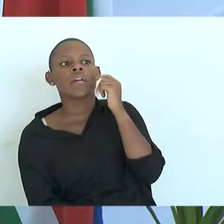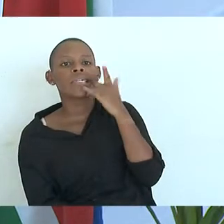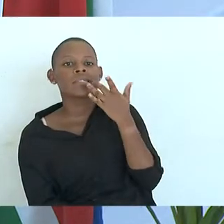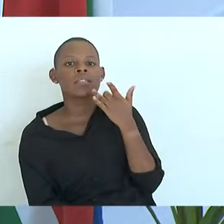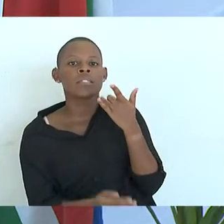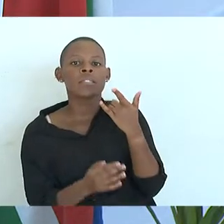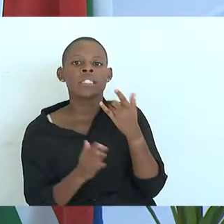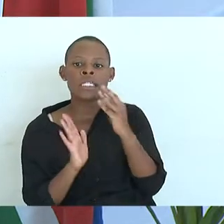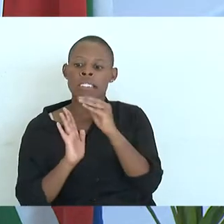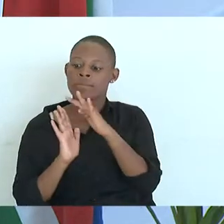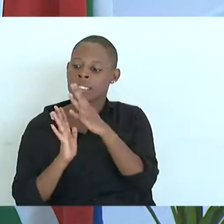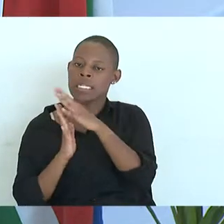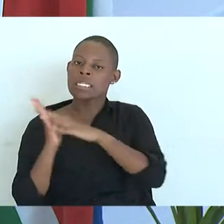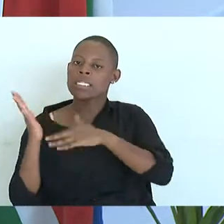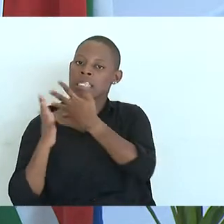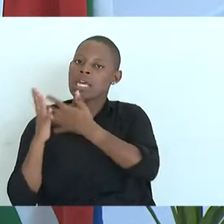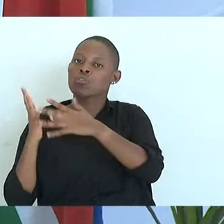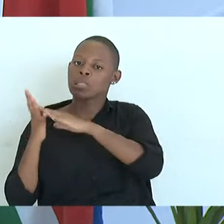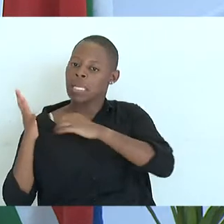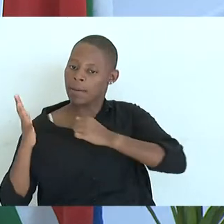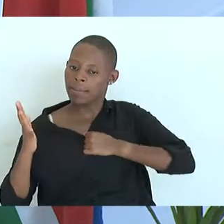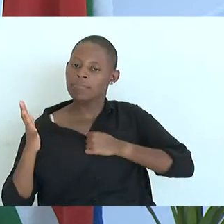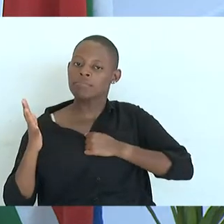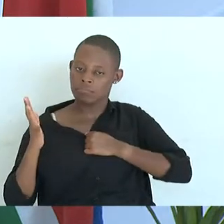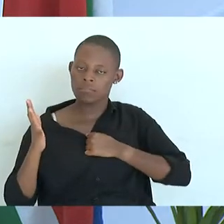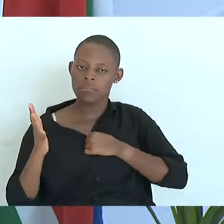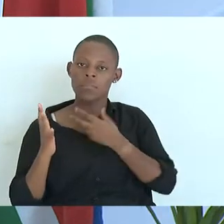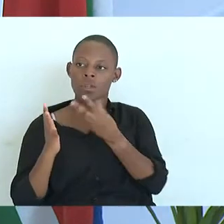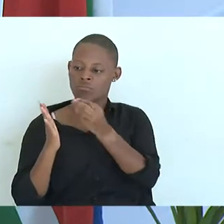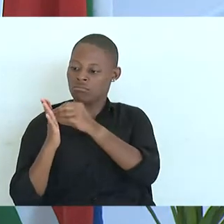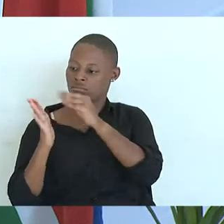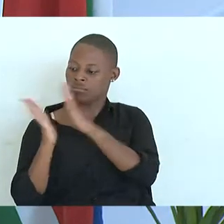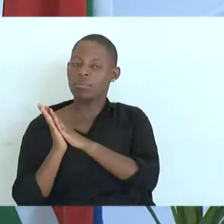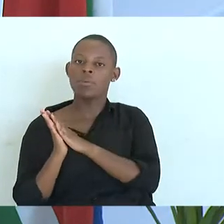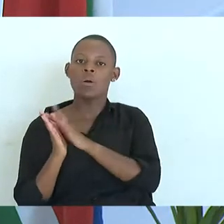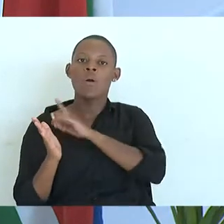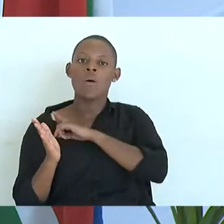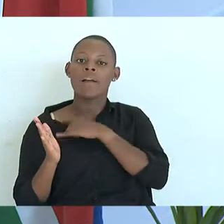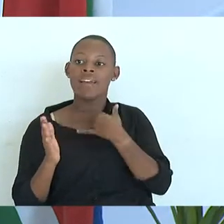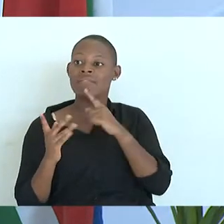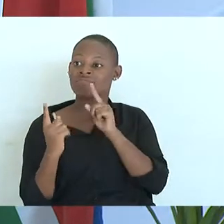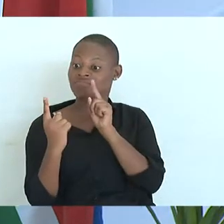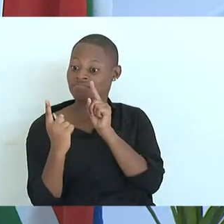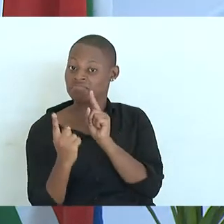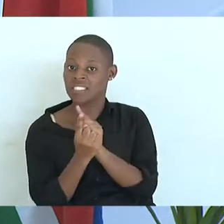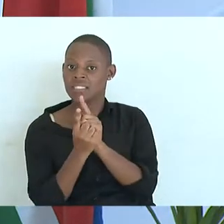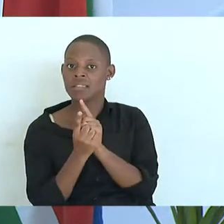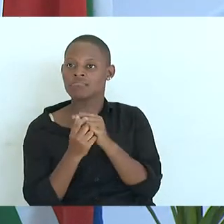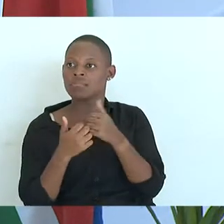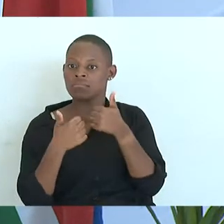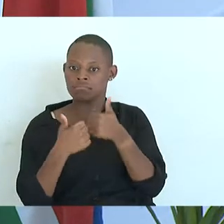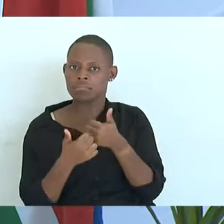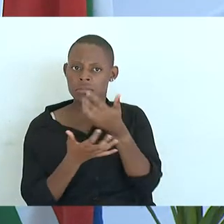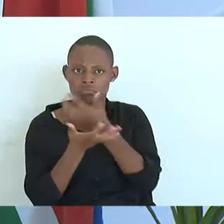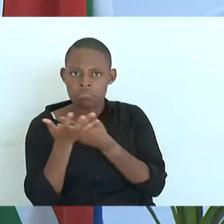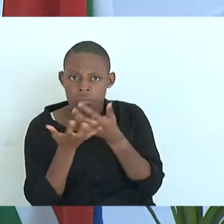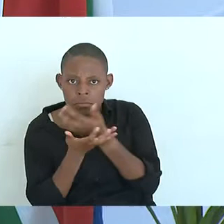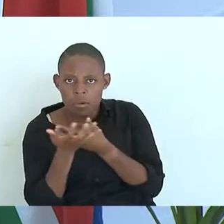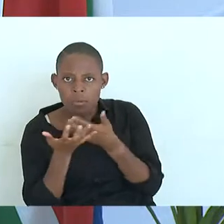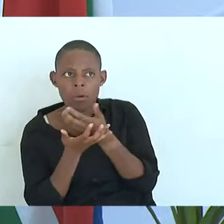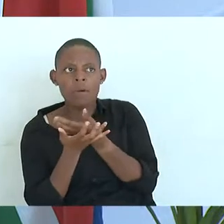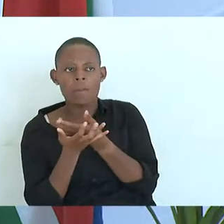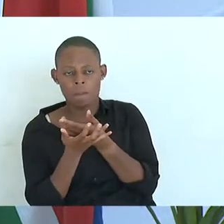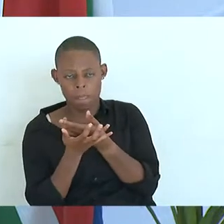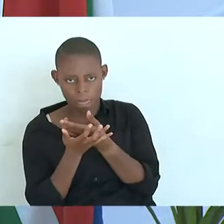ukuthi sikwazi ukuxoxa eduze ngoba masixoxa eduze siyakwazi ukubheka into nento. Awunikwa